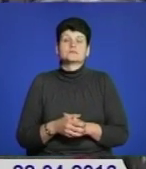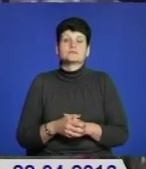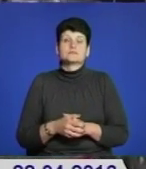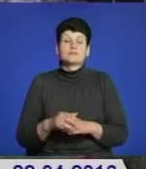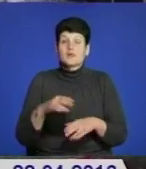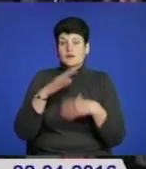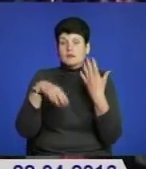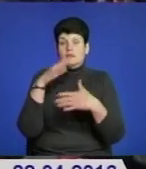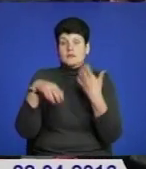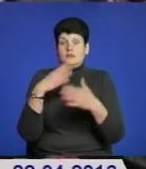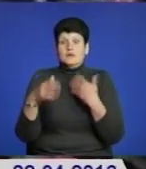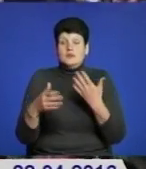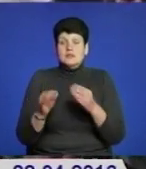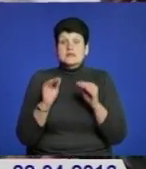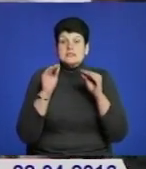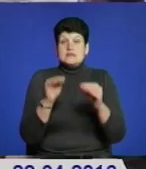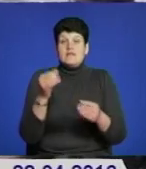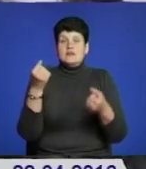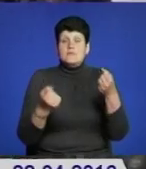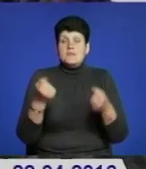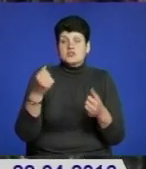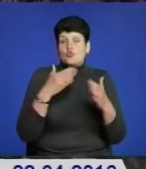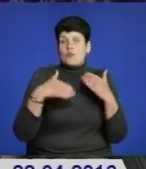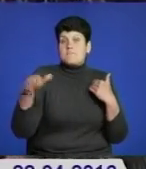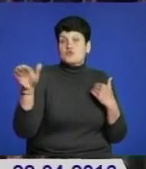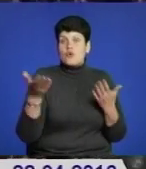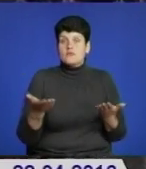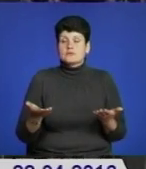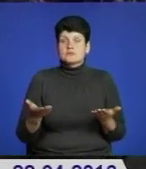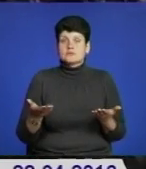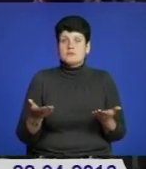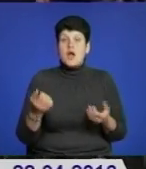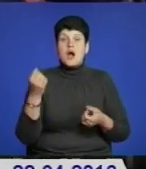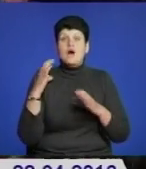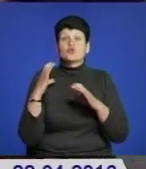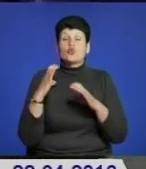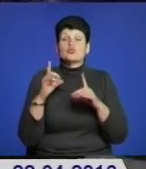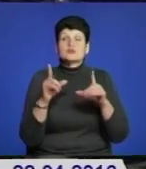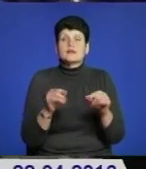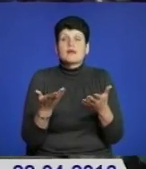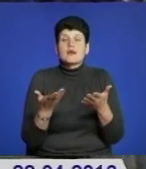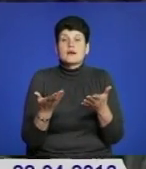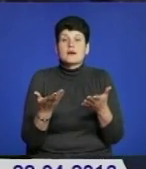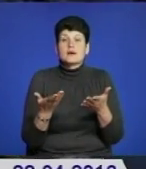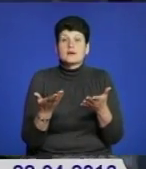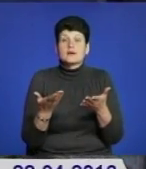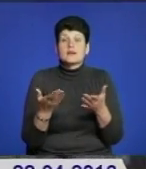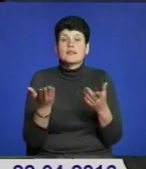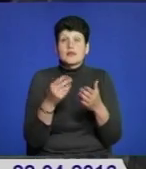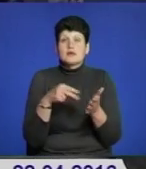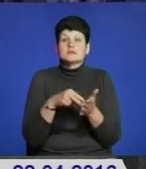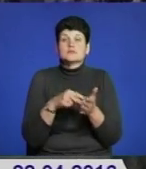безпреділ взагалі. Ставив машину і пішов. Автобус їде, автобус де ми на приїжджачі